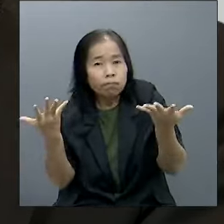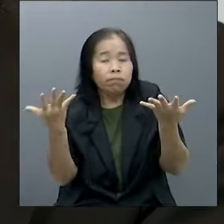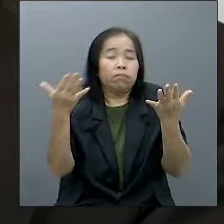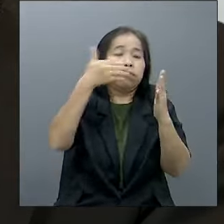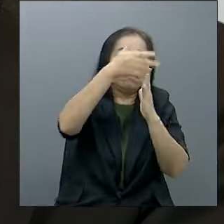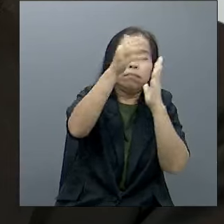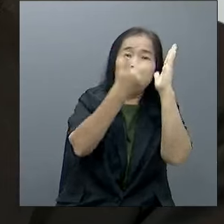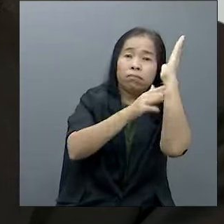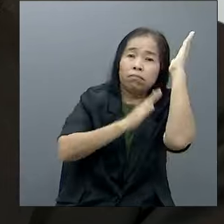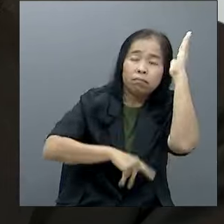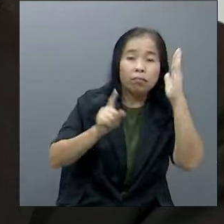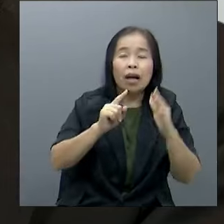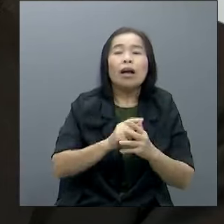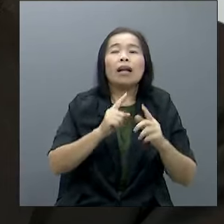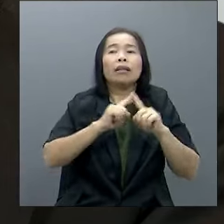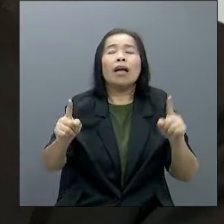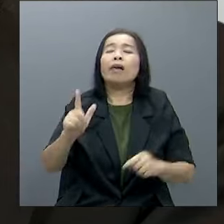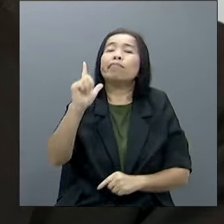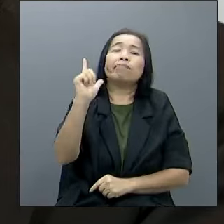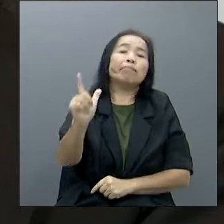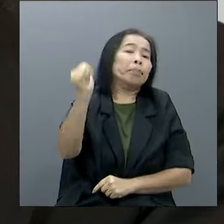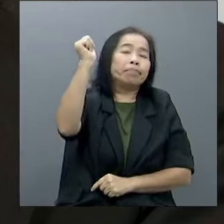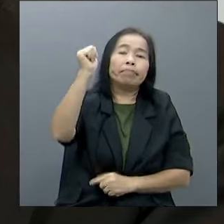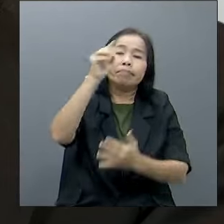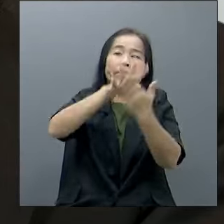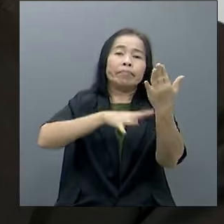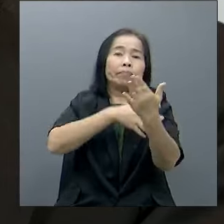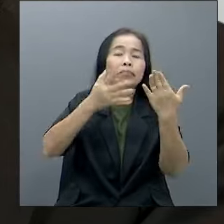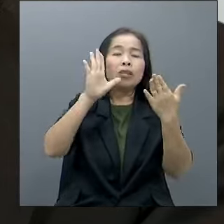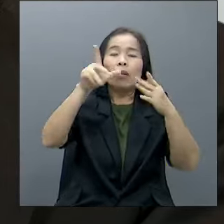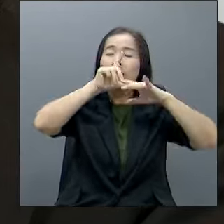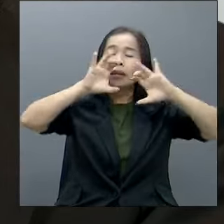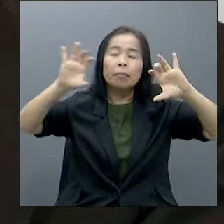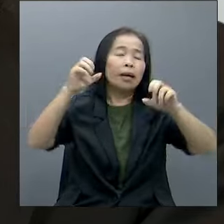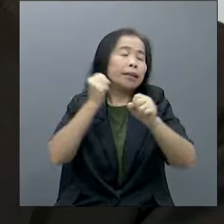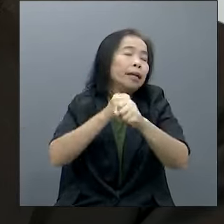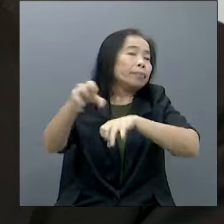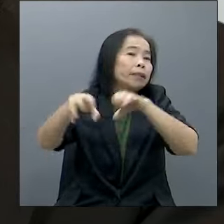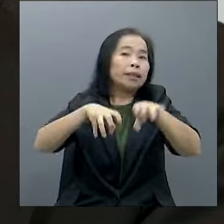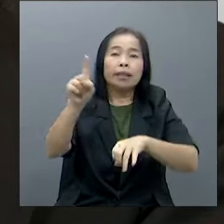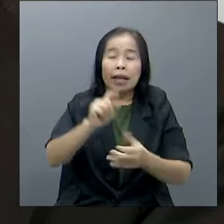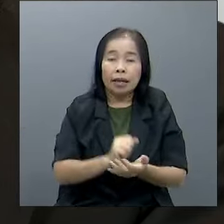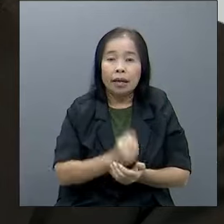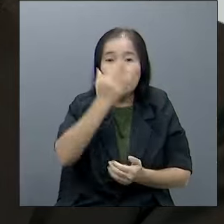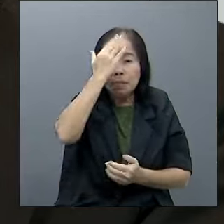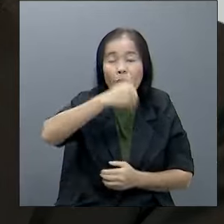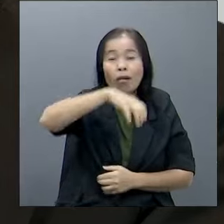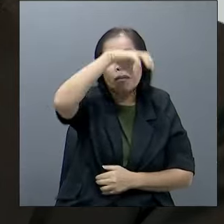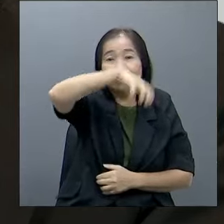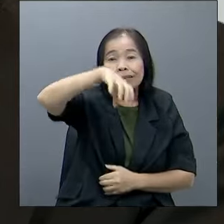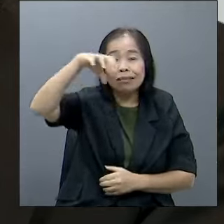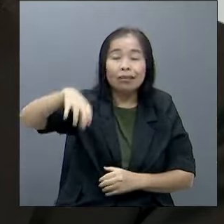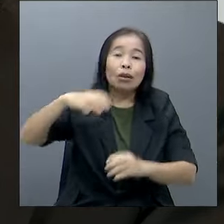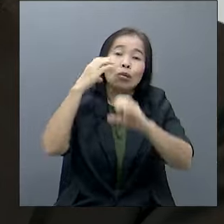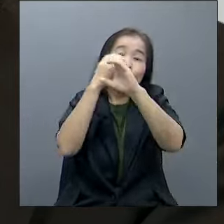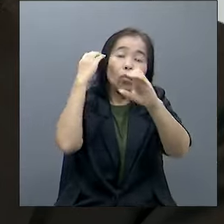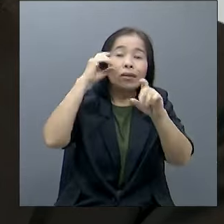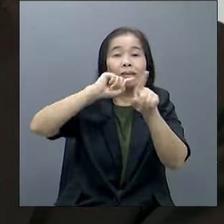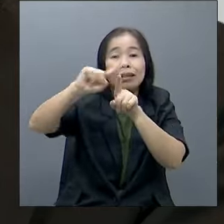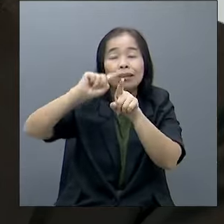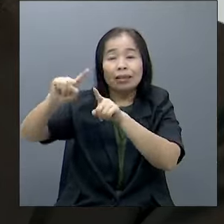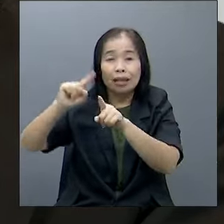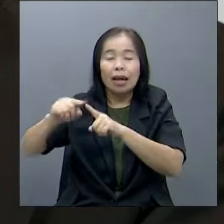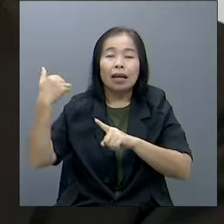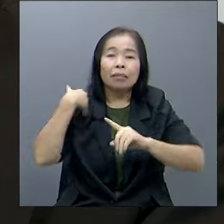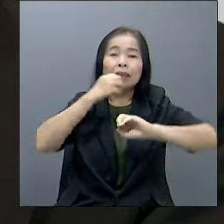สนน